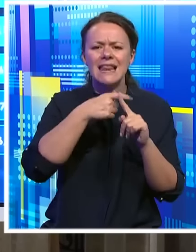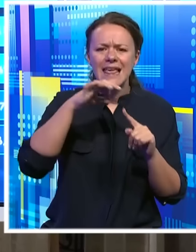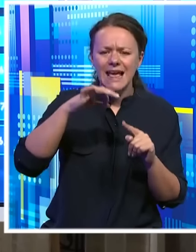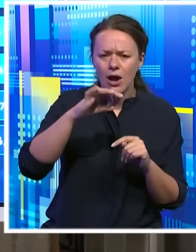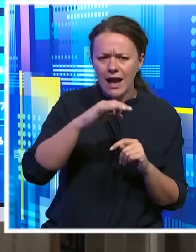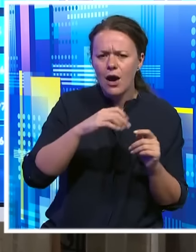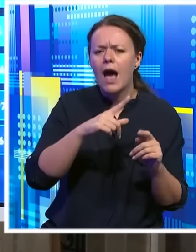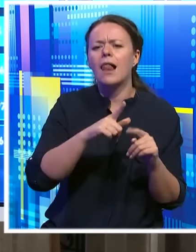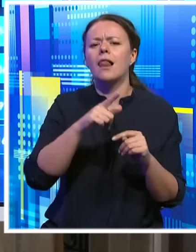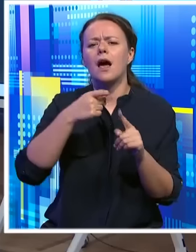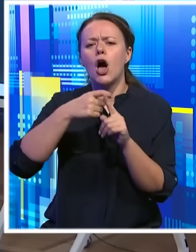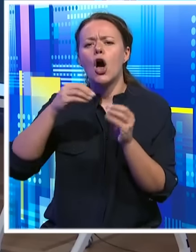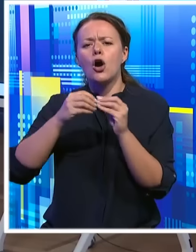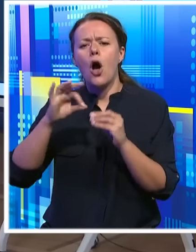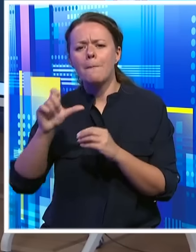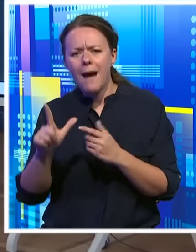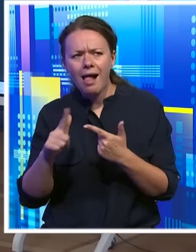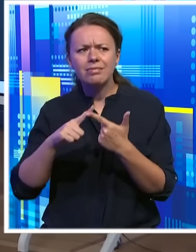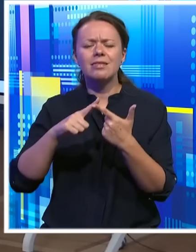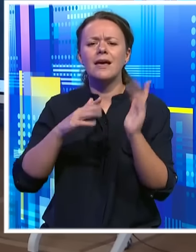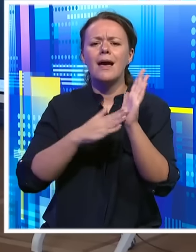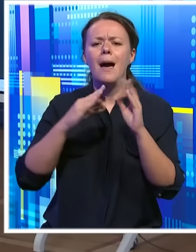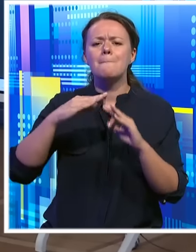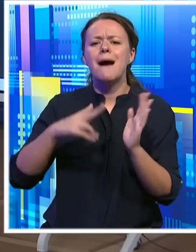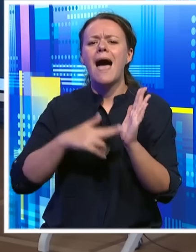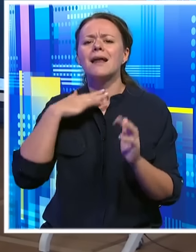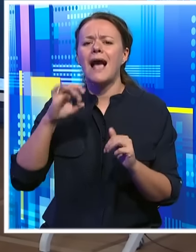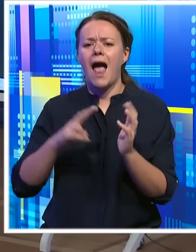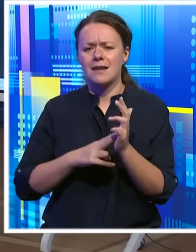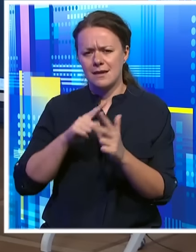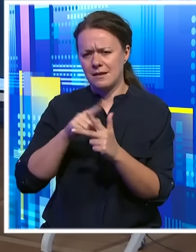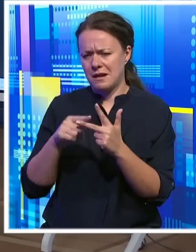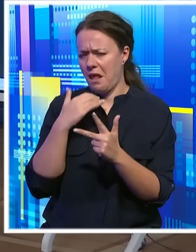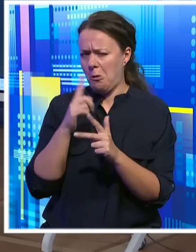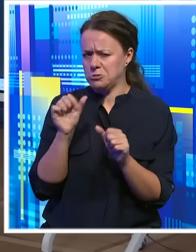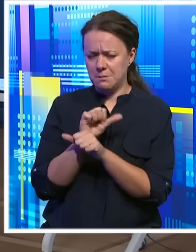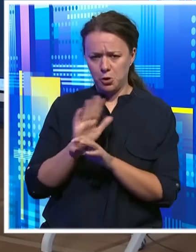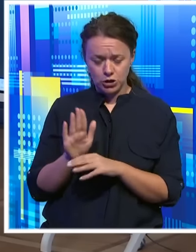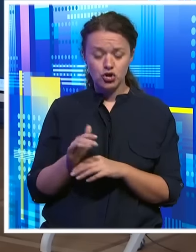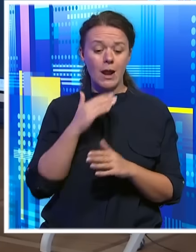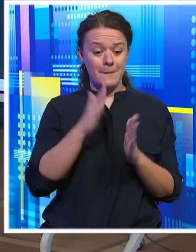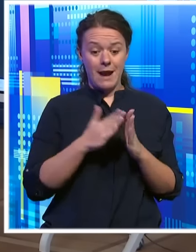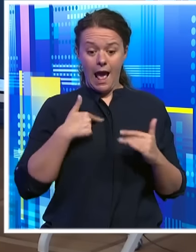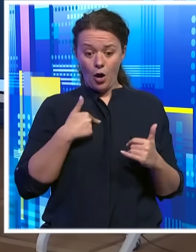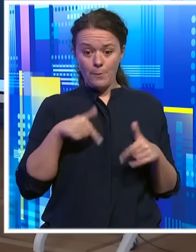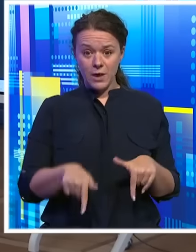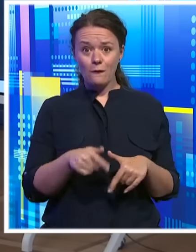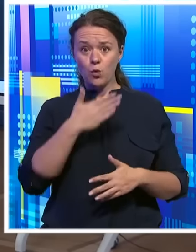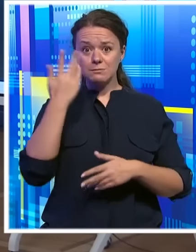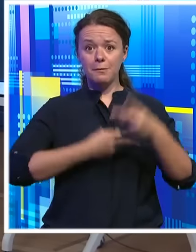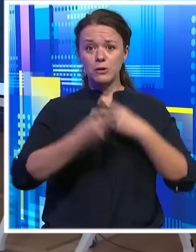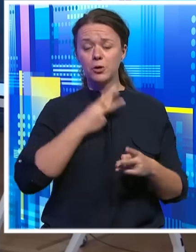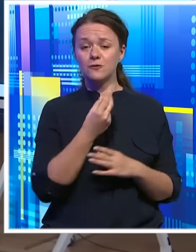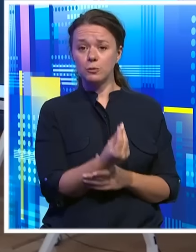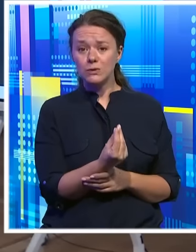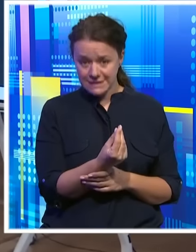se ne varam. Zašto sam ovo rekao? Ako mi ovo budemo uspeli da proizvodimo u Srbiji, čak je sad pitanje i možemo li da